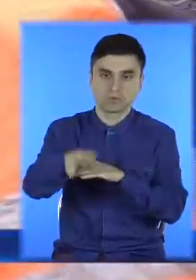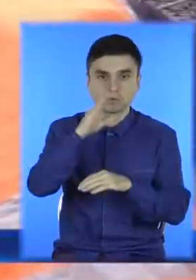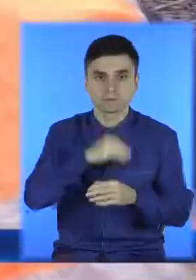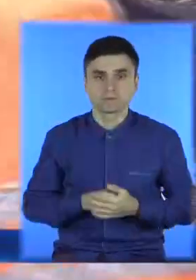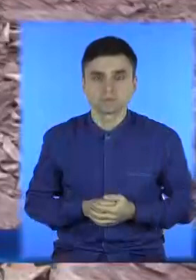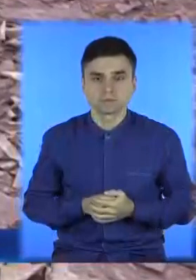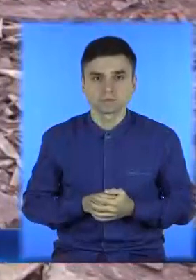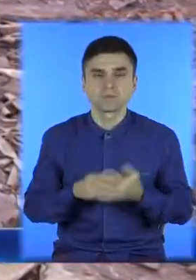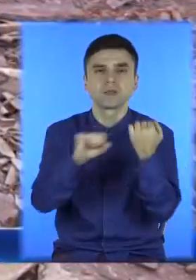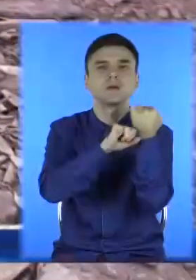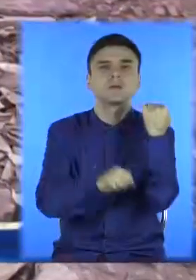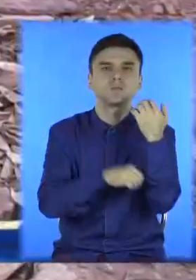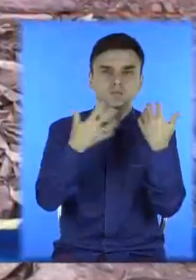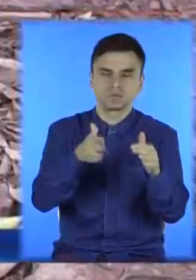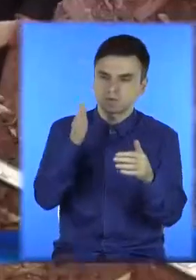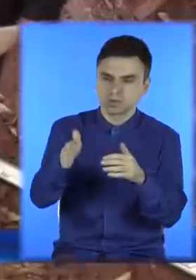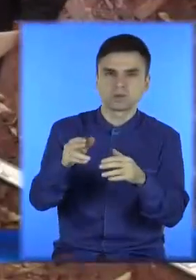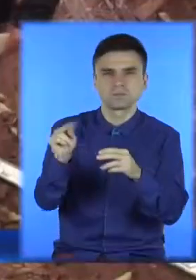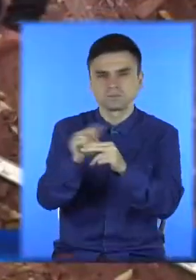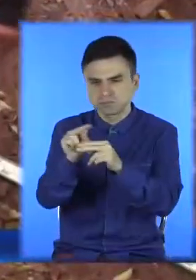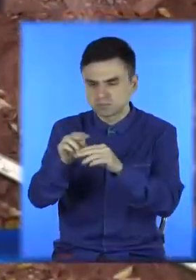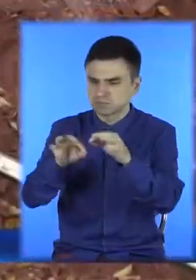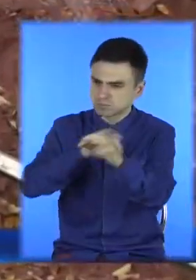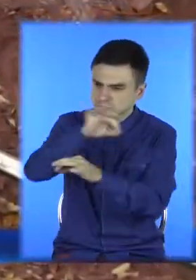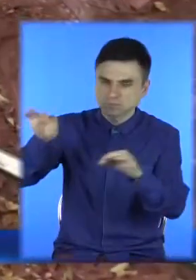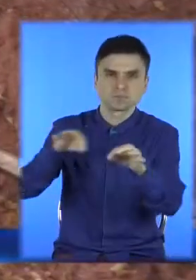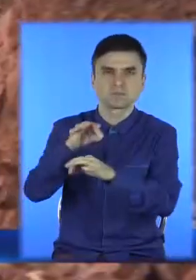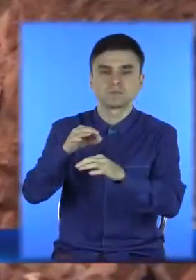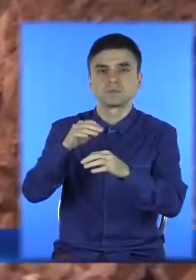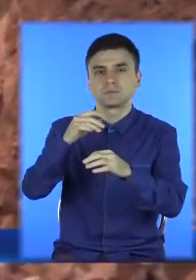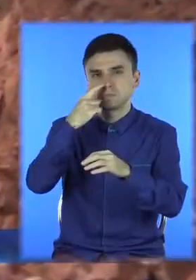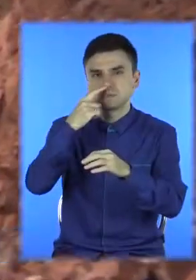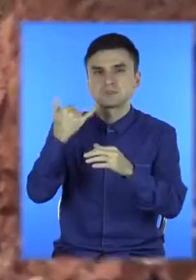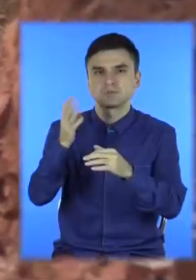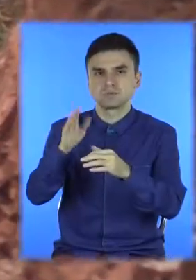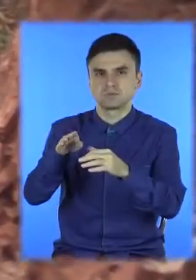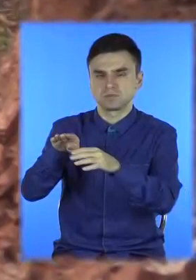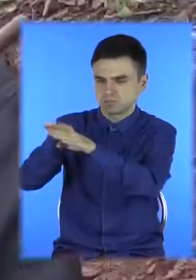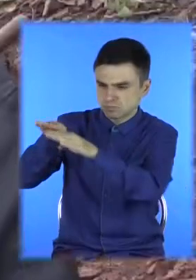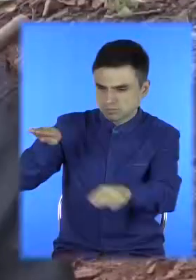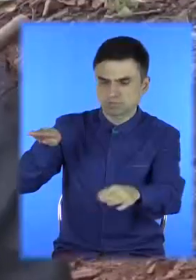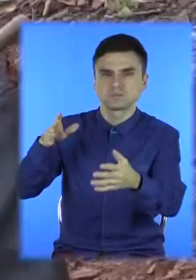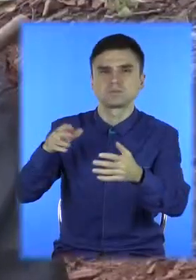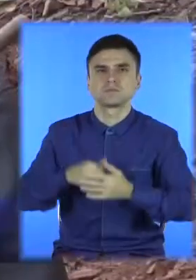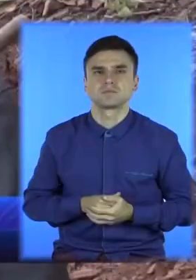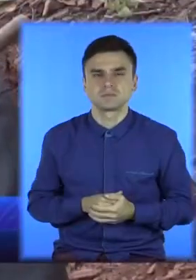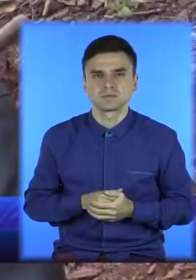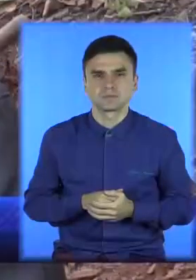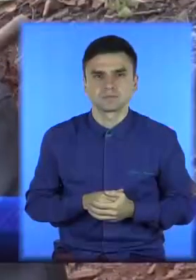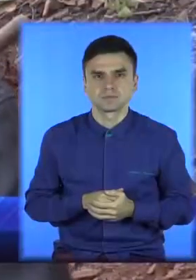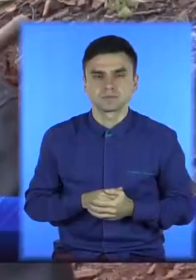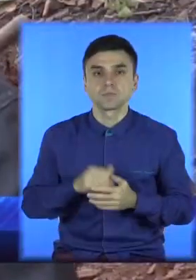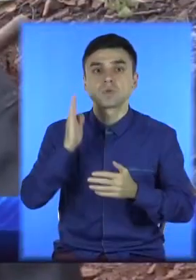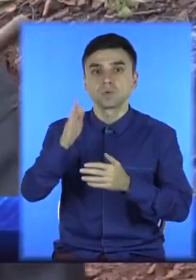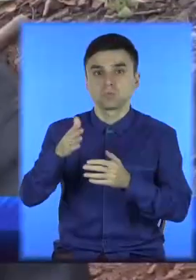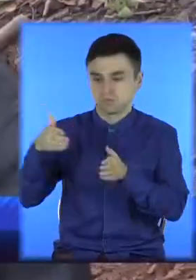побудують пішохідний спуск з Модру до парку Мершавцева. Кажуть, стежка стане удвічі ширшою та набагато безпечнішою. Довжина